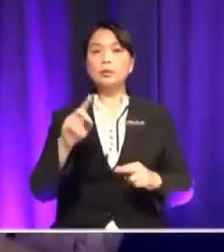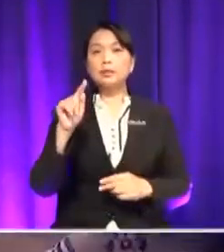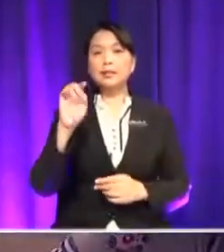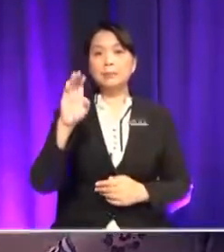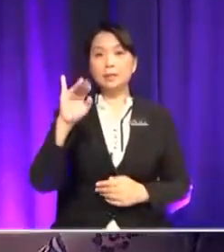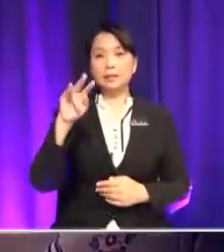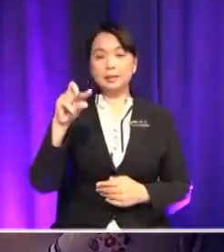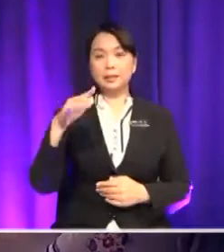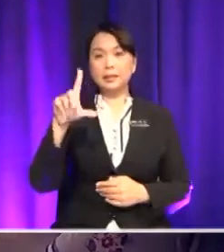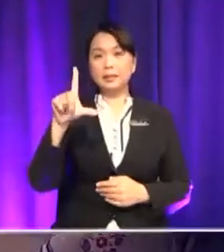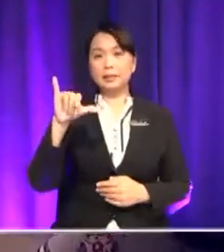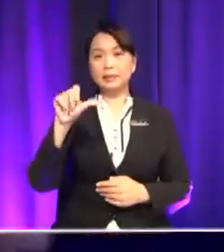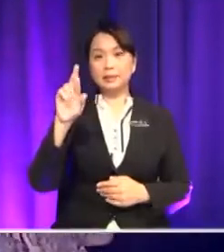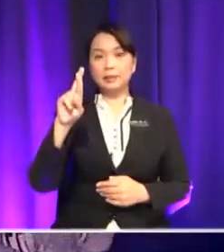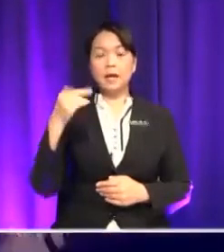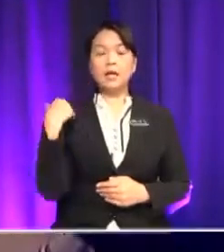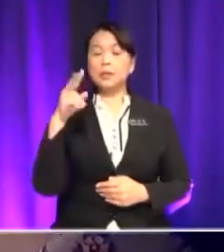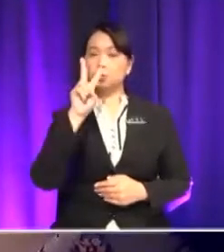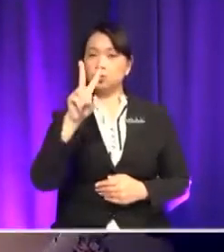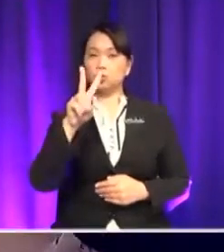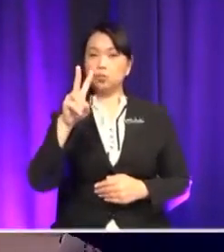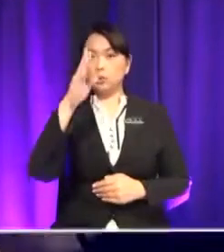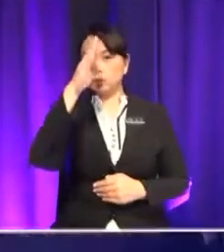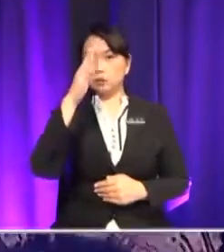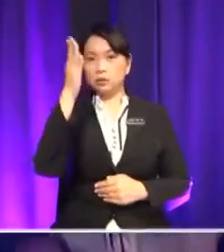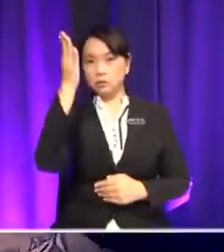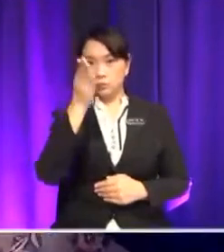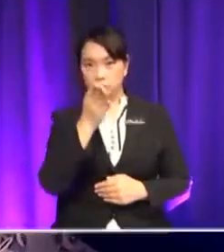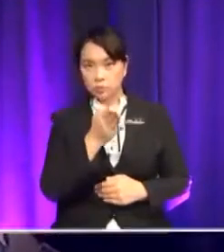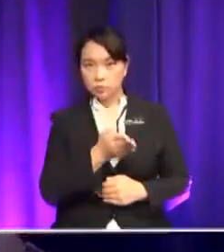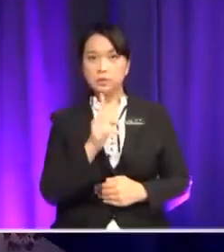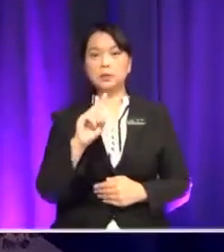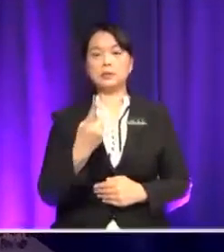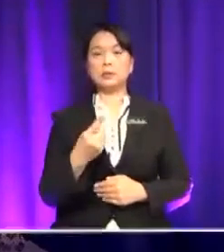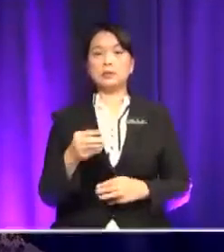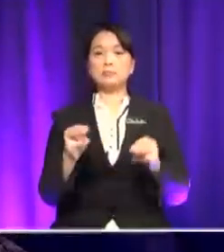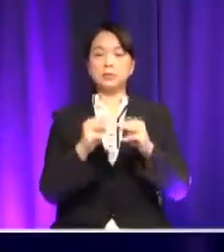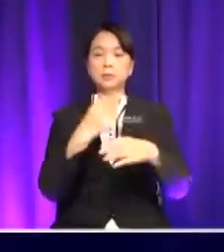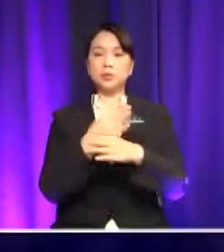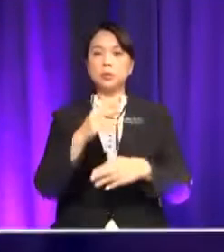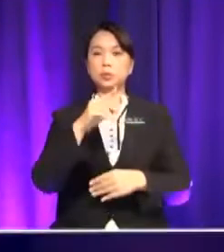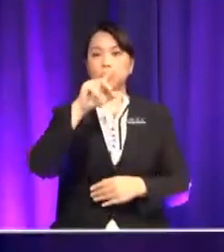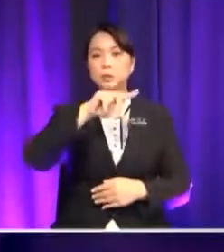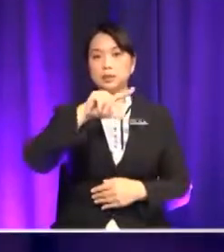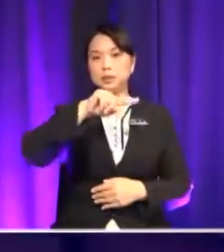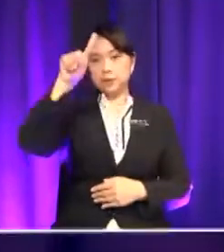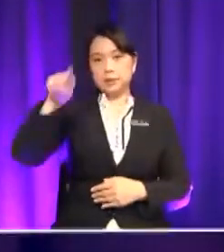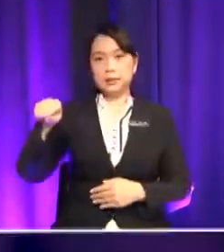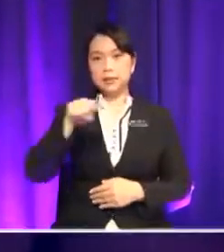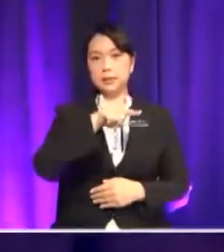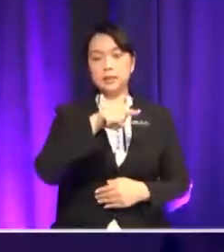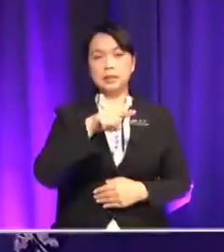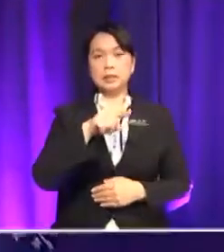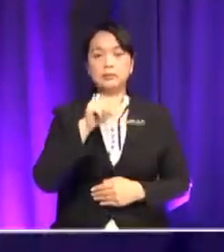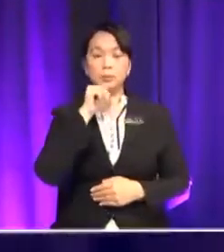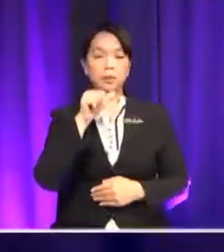dua sahaja kecurunan. Dua sahaja Macam bentuk kecurunan. segitiga tu, cikgu. Macam bentuk segitiga. Macam bentuk segitiga. Tapi bukan bentuk segitiga